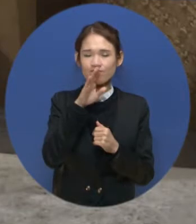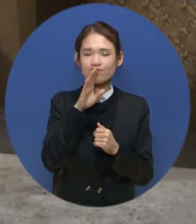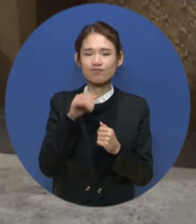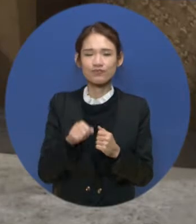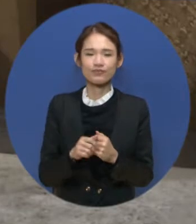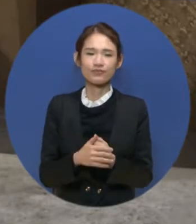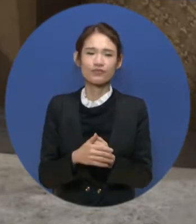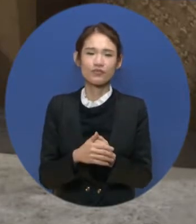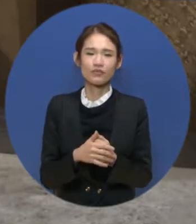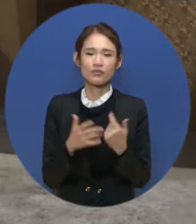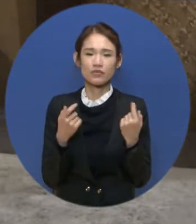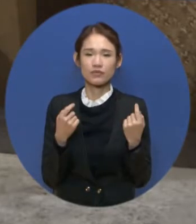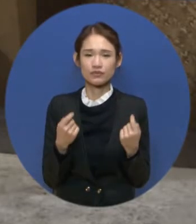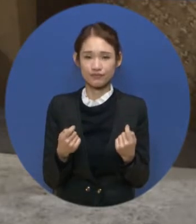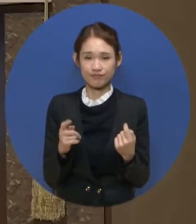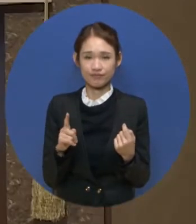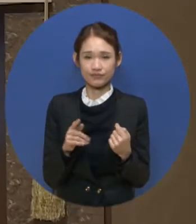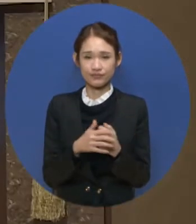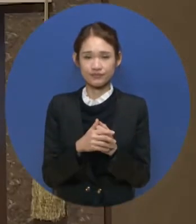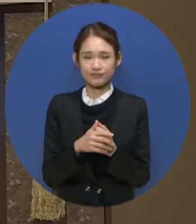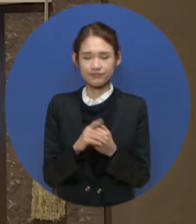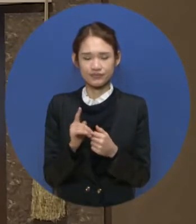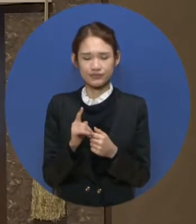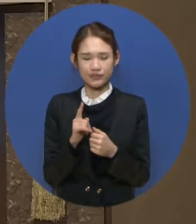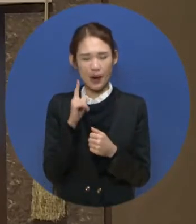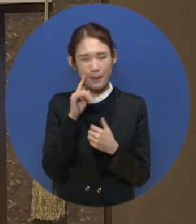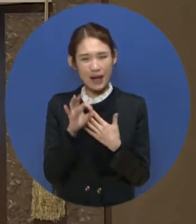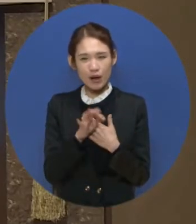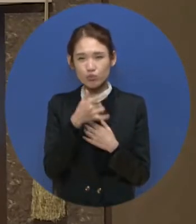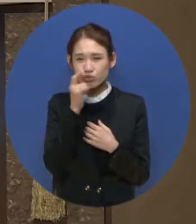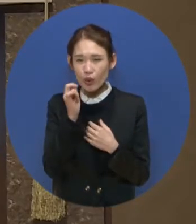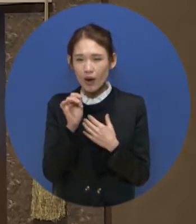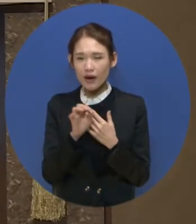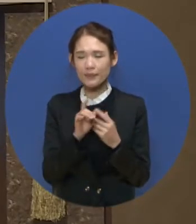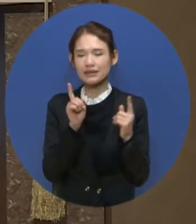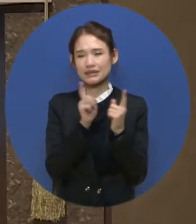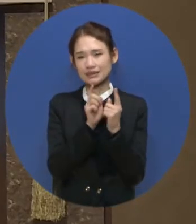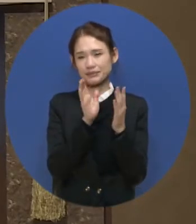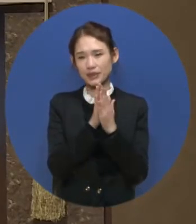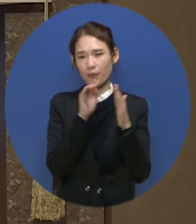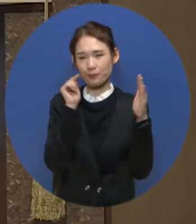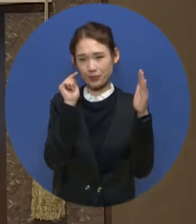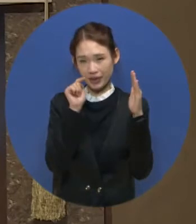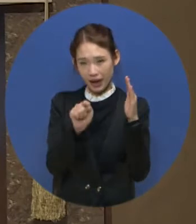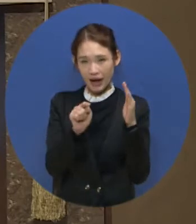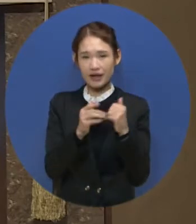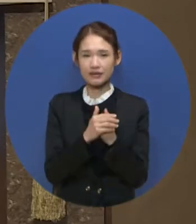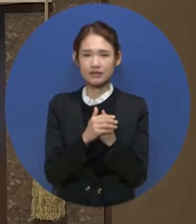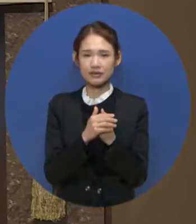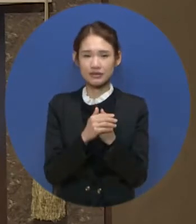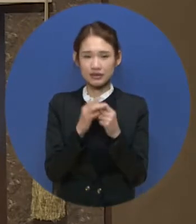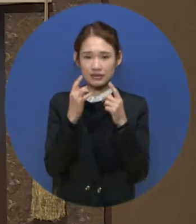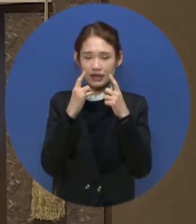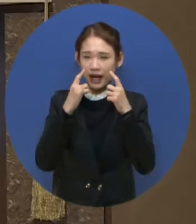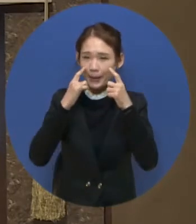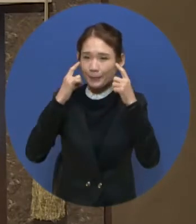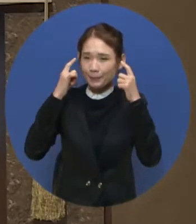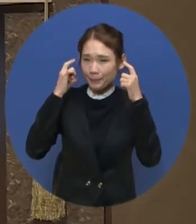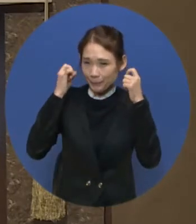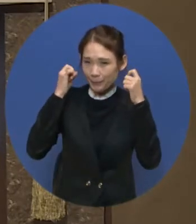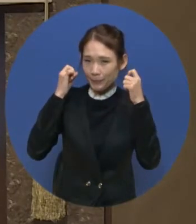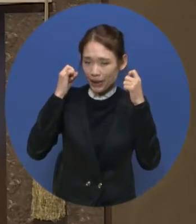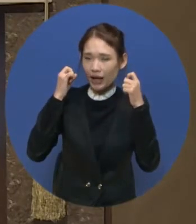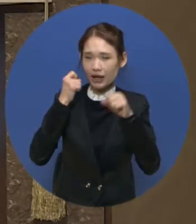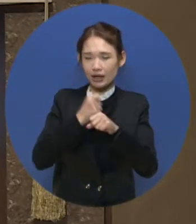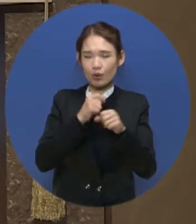그렇지 그렇게 하는데도 이제 좀 부족하면 직접 갑니다. 예, 가서 이제 예, 마스크 하고 예. 해서